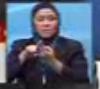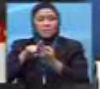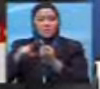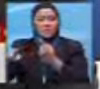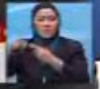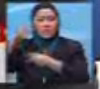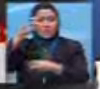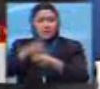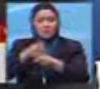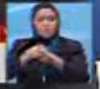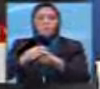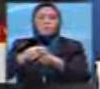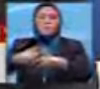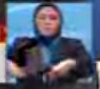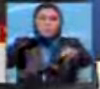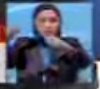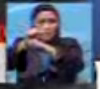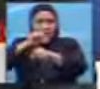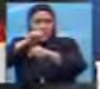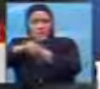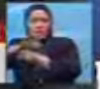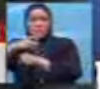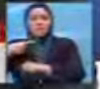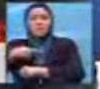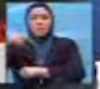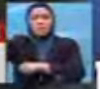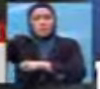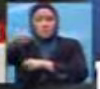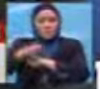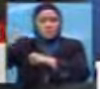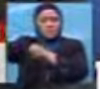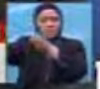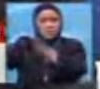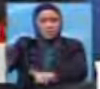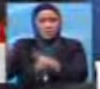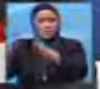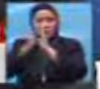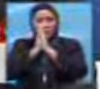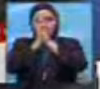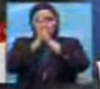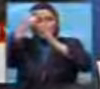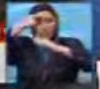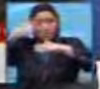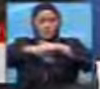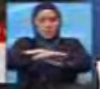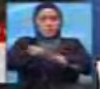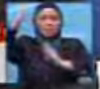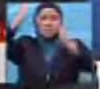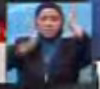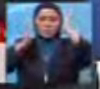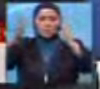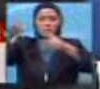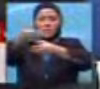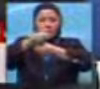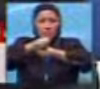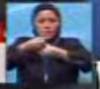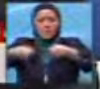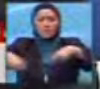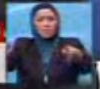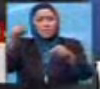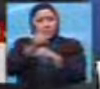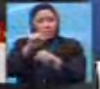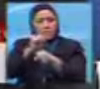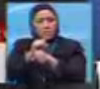pekerjaan yang cukup, kita bawa masuk orang Myanmar ke sini untuk mendapat pekerjaan. Jadi saya harap mereka